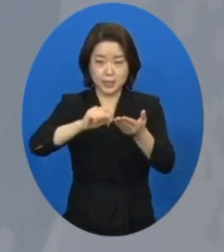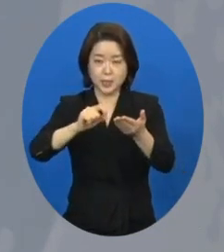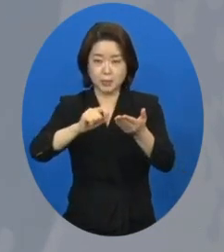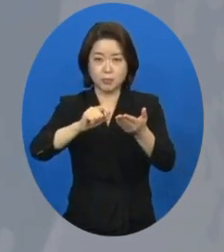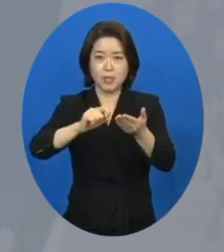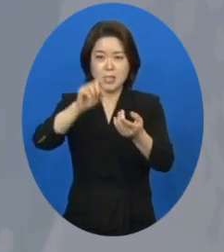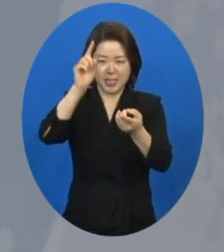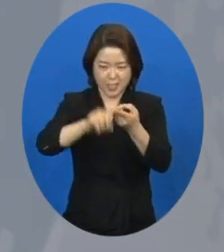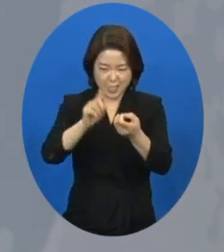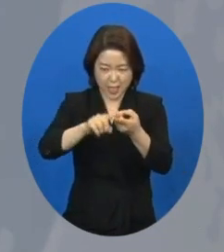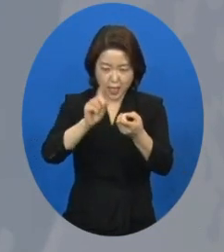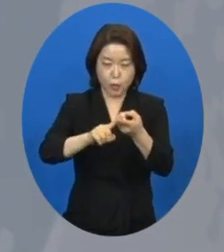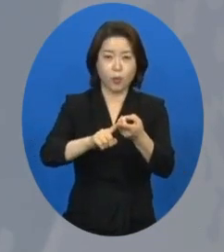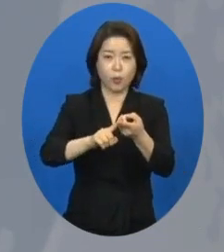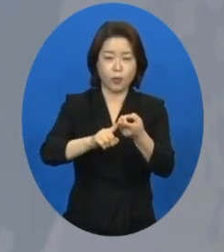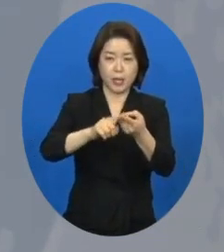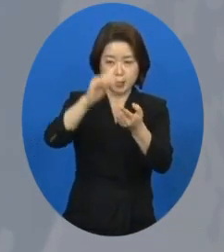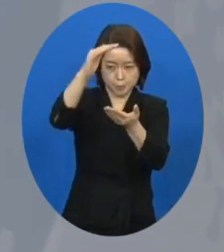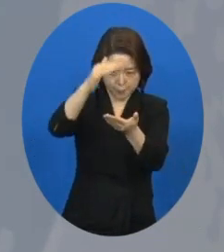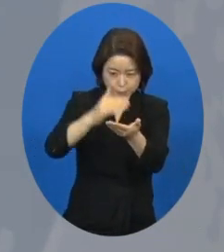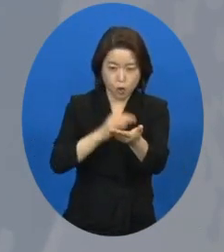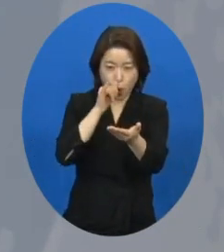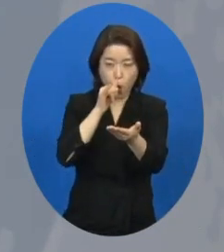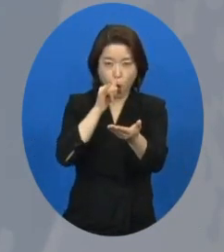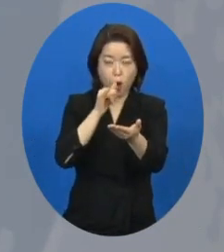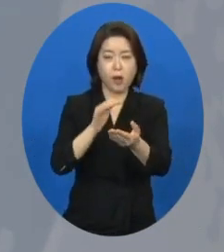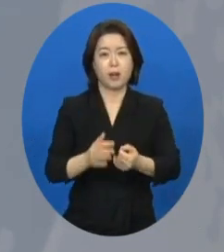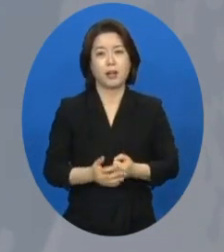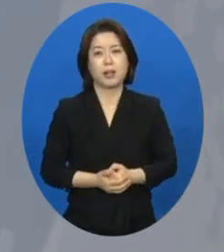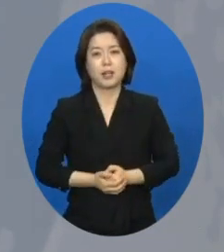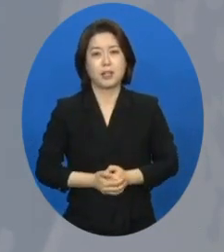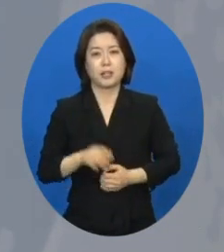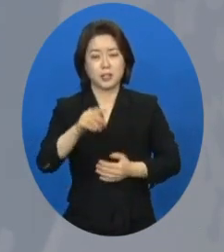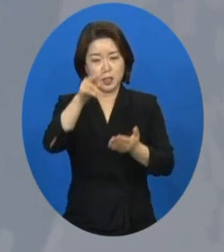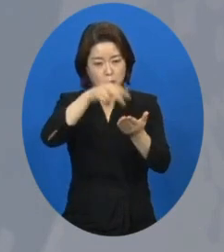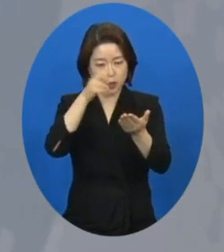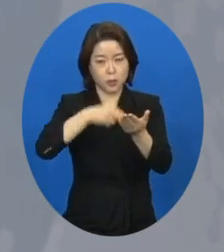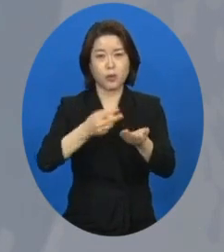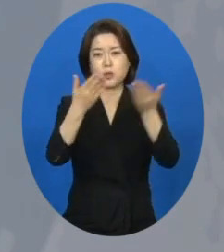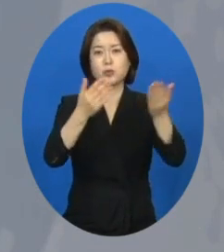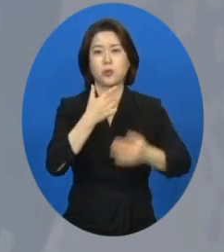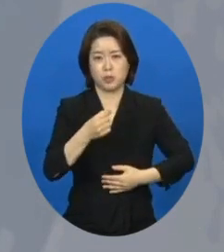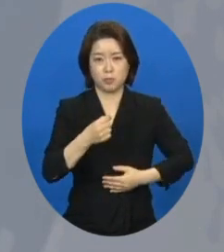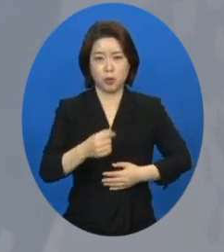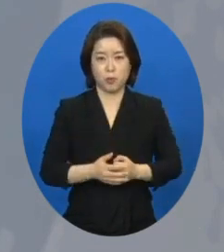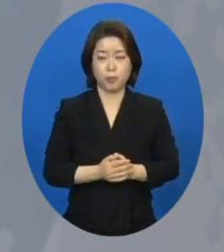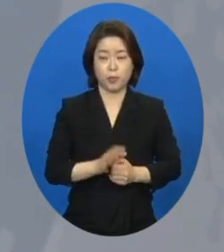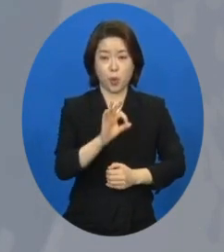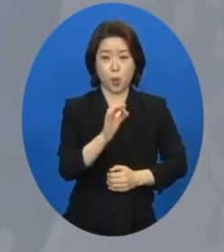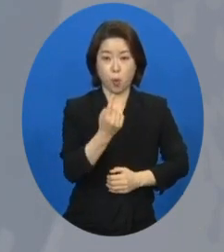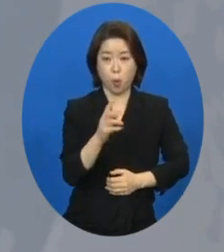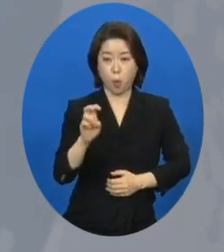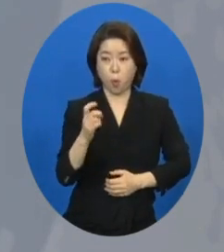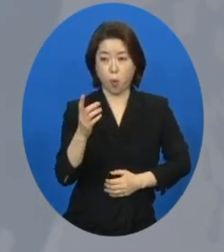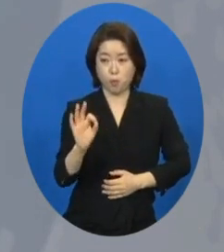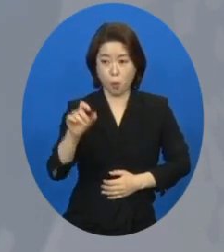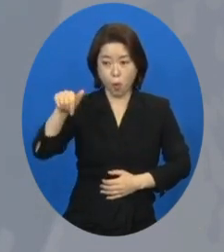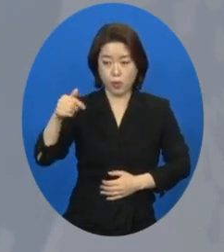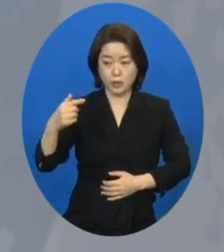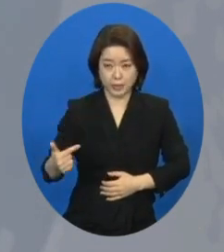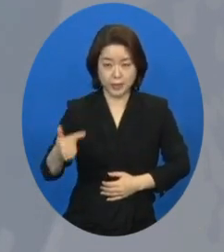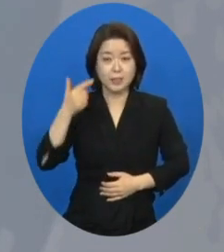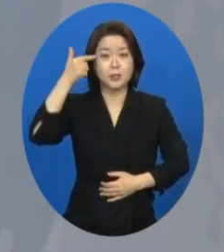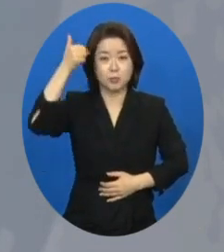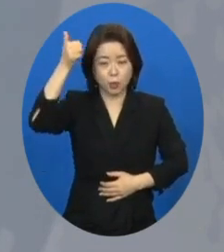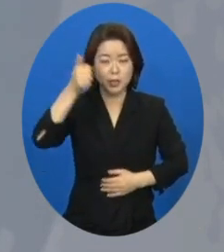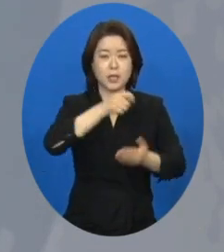스크랩을 해두었는데 오늘 읽어드리고 싶은 마음이 들었어요. 오몽근 목사님이라는 목사님이 쓰신